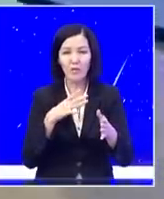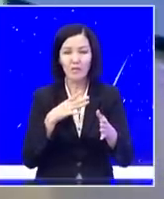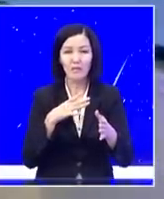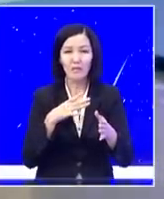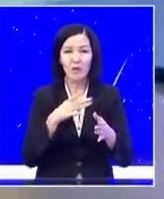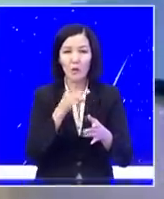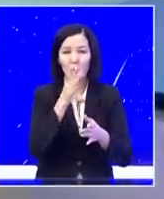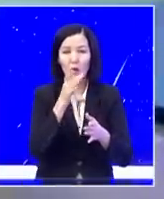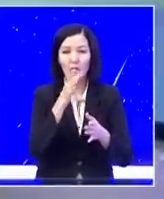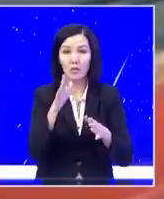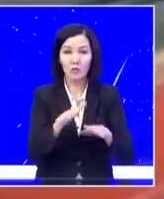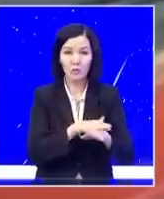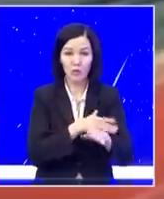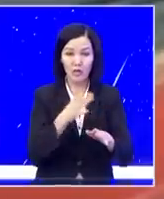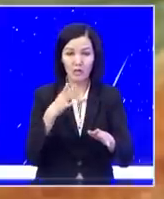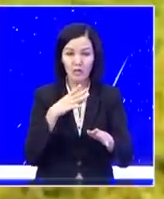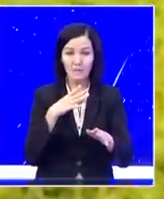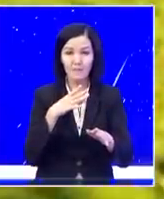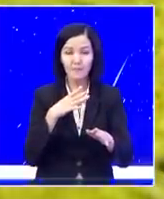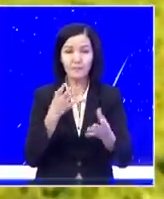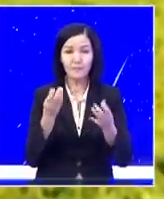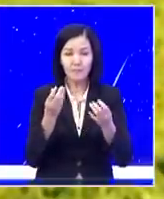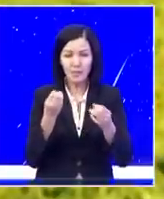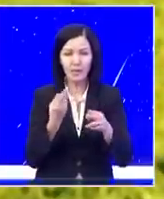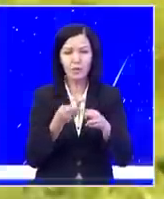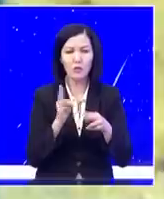Эфирдің уақытын создық. Одан бөлек сол